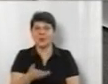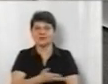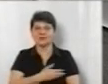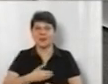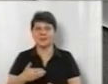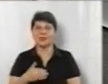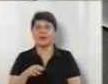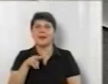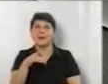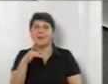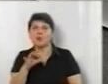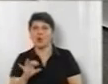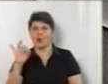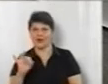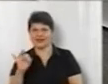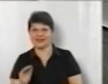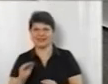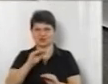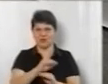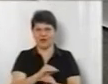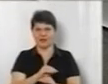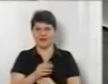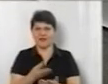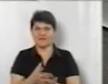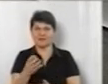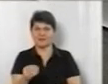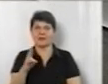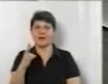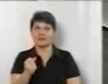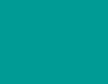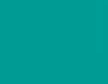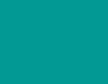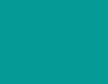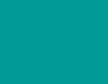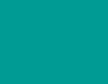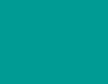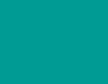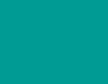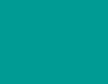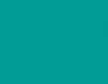проіндексували пенсійні виплати на 1,11.